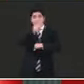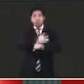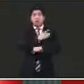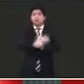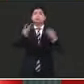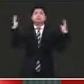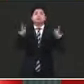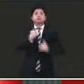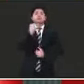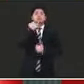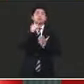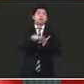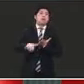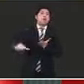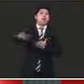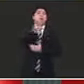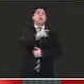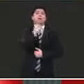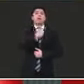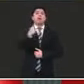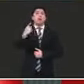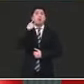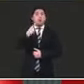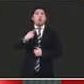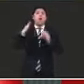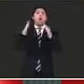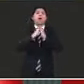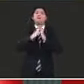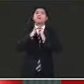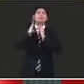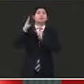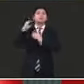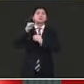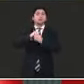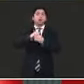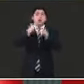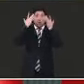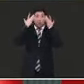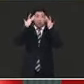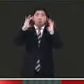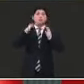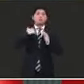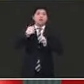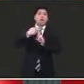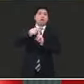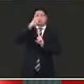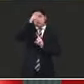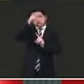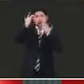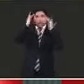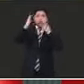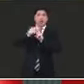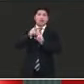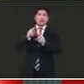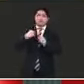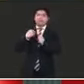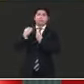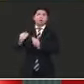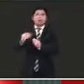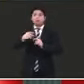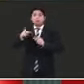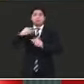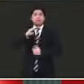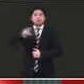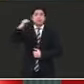ağırladığımız misafirlerimizin her birinin evlerine kültür elçilerimiz olarak döndüklerine inanıyorum